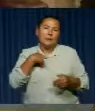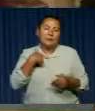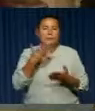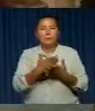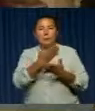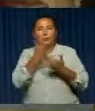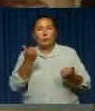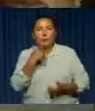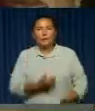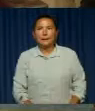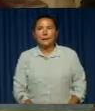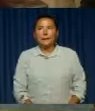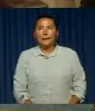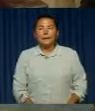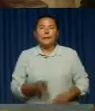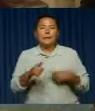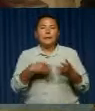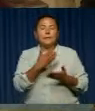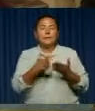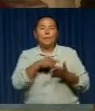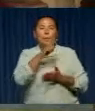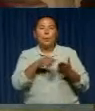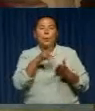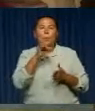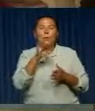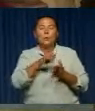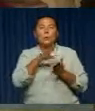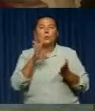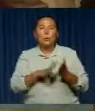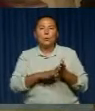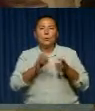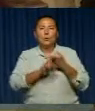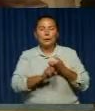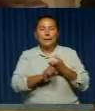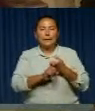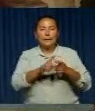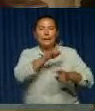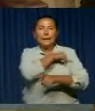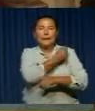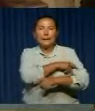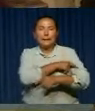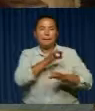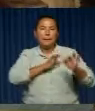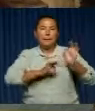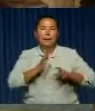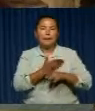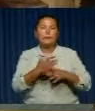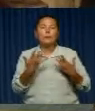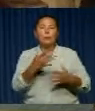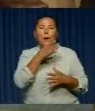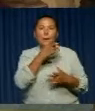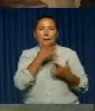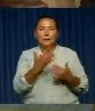екен. Енді келесі сұрақ, жалпы COVID-19-ды жұқтыру мен клиникалық белгілердің пайда болуы арасында қанша уақыт бар?